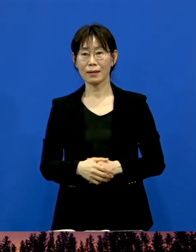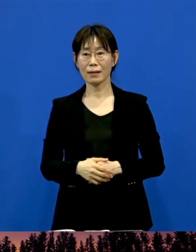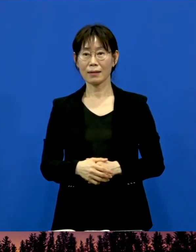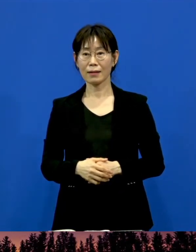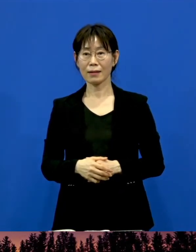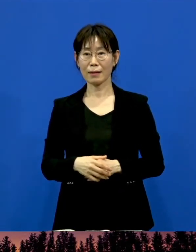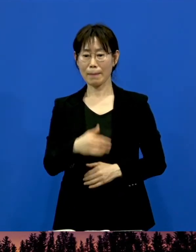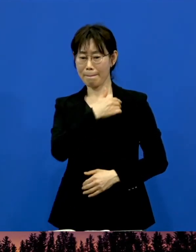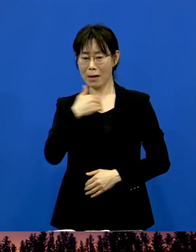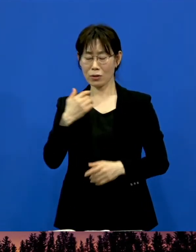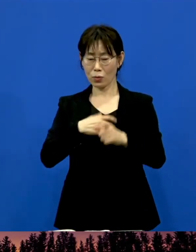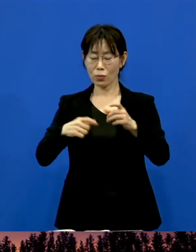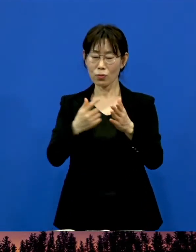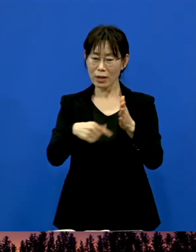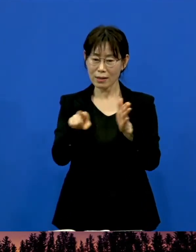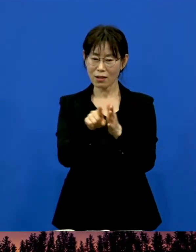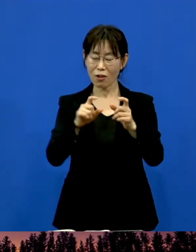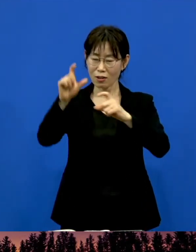upgrade.